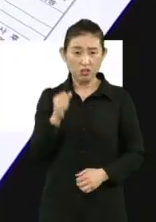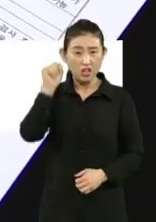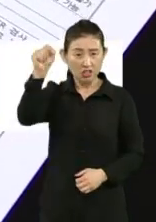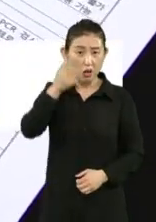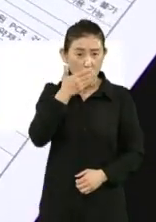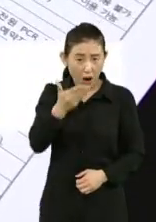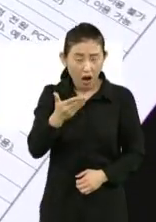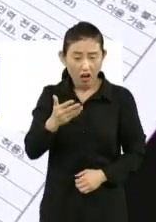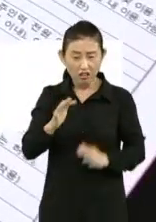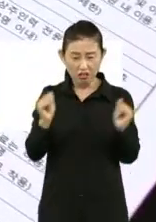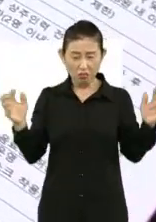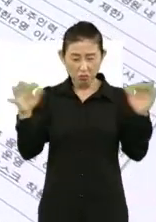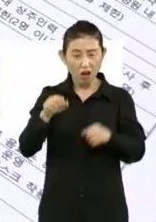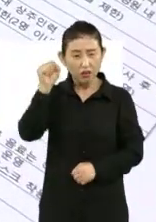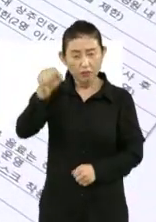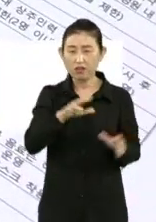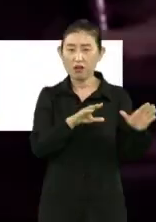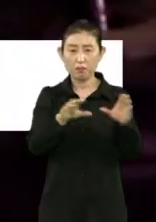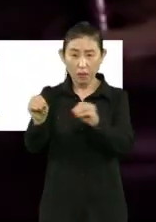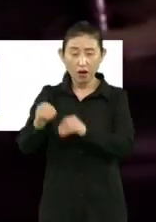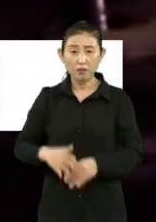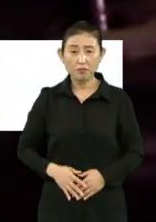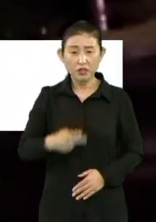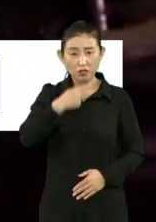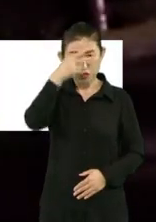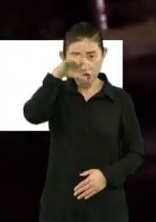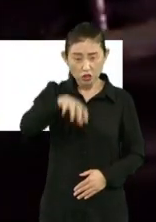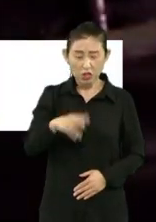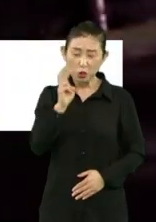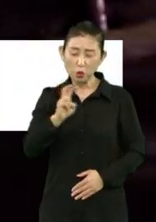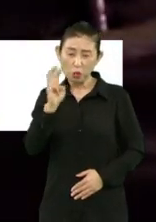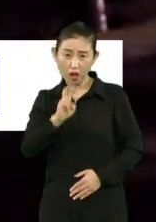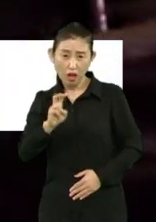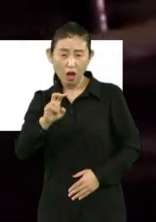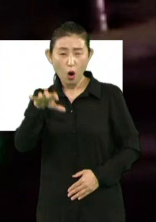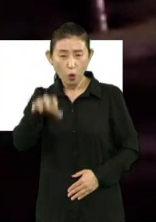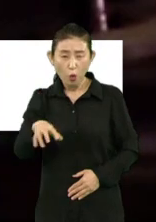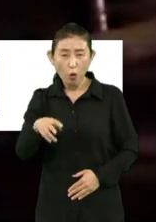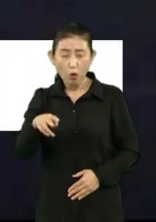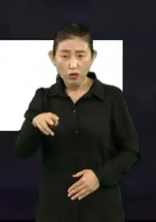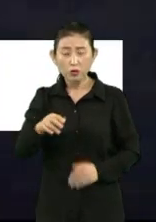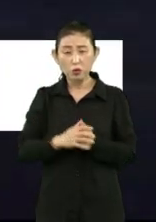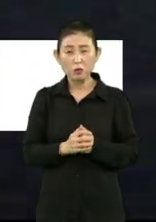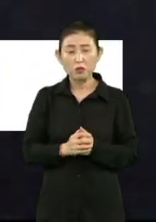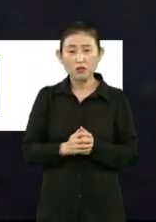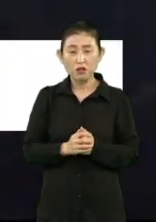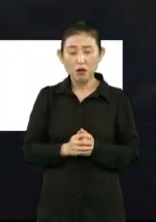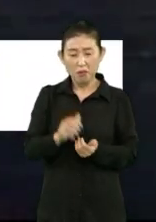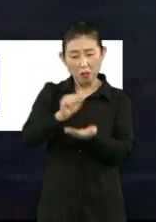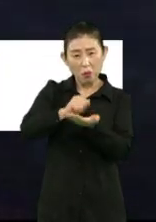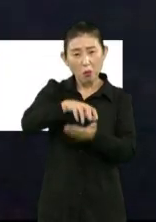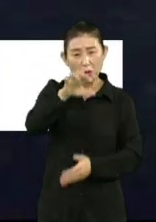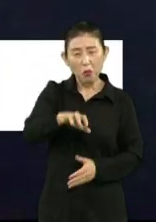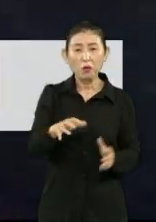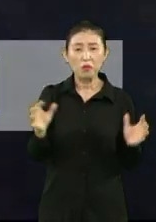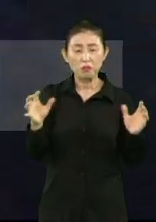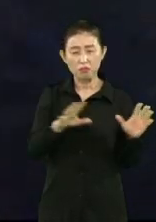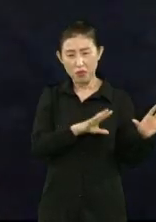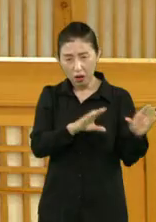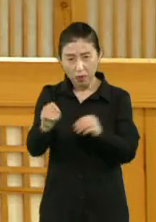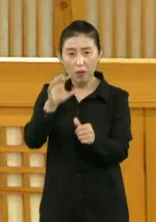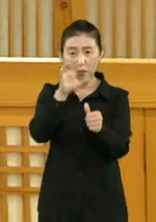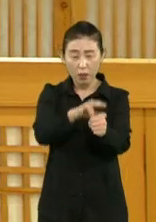모든 집회도 금지됩니다. 유흥시설과 단란주점, 홀덤팝 등은 집합이 금지되고 식당과